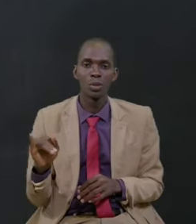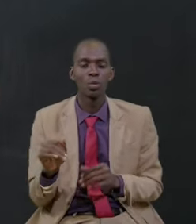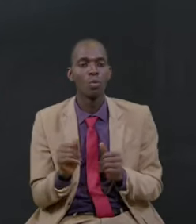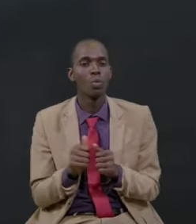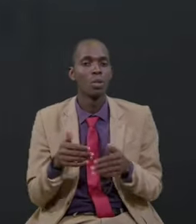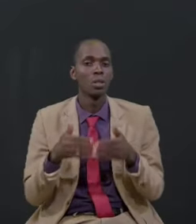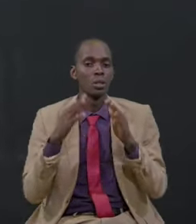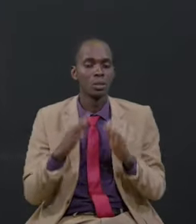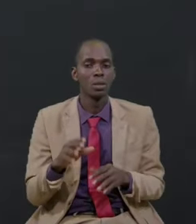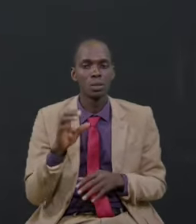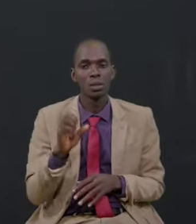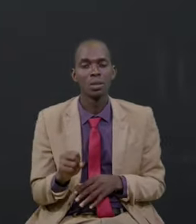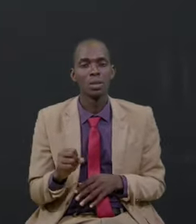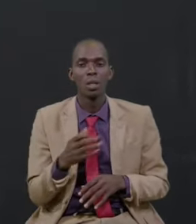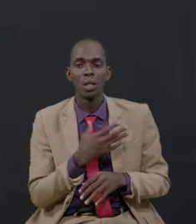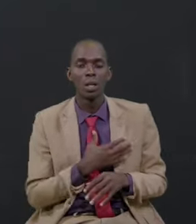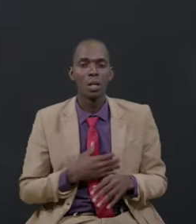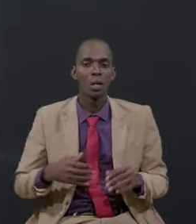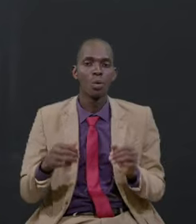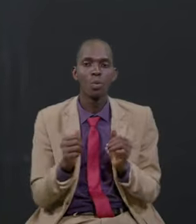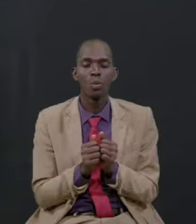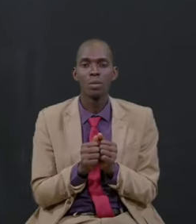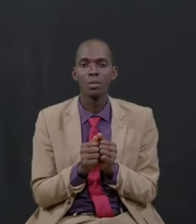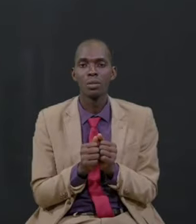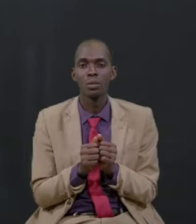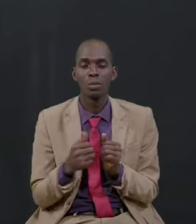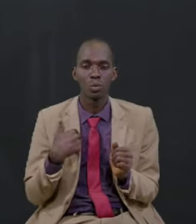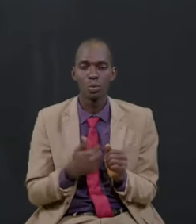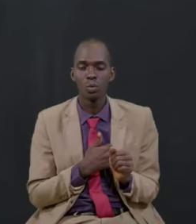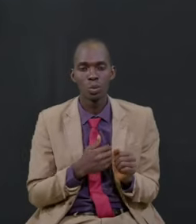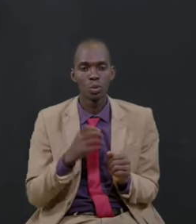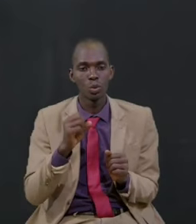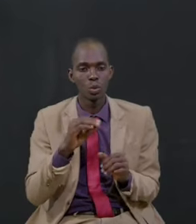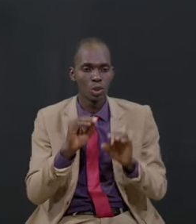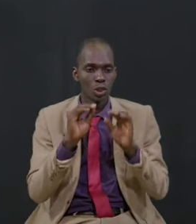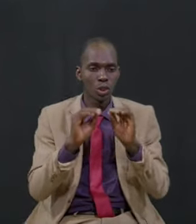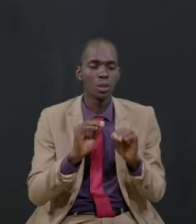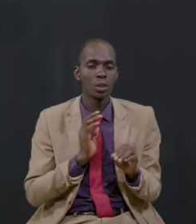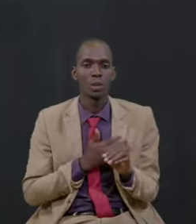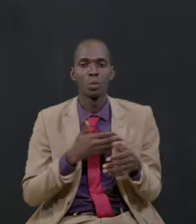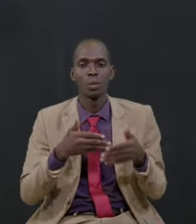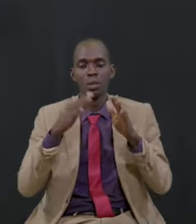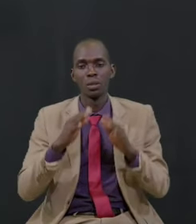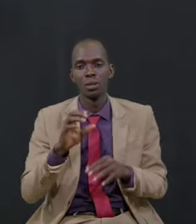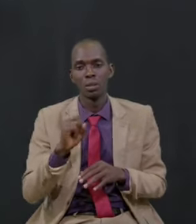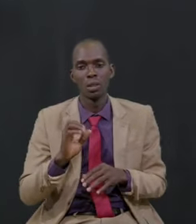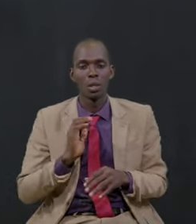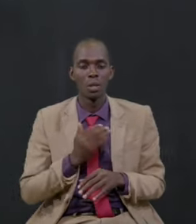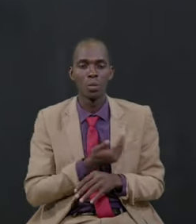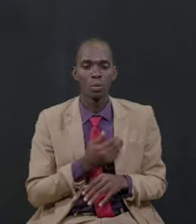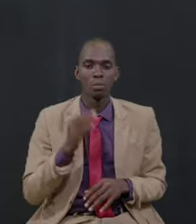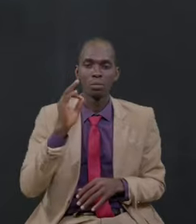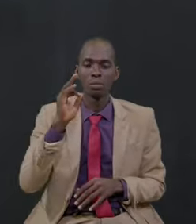S'occuper au gain des âmes. S'occuper du gain des âmes. Nous occupons